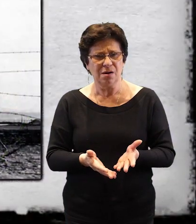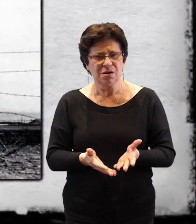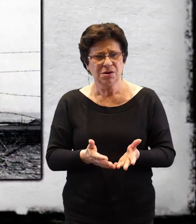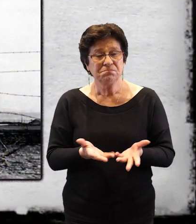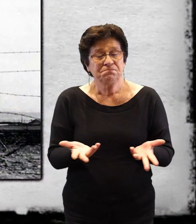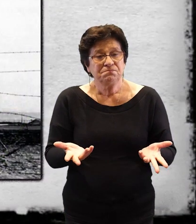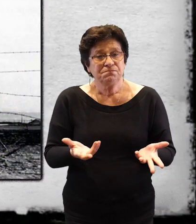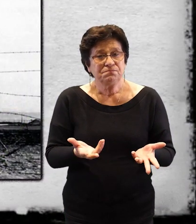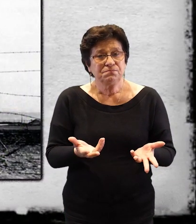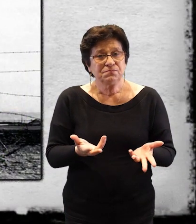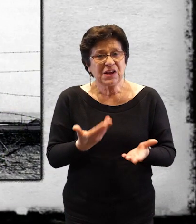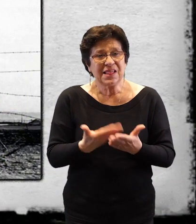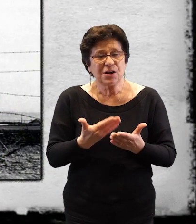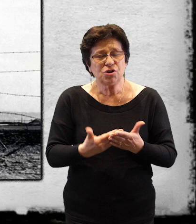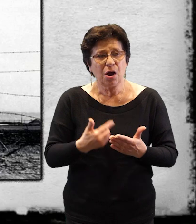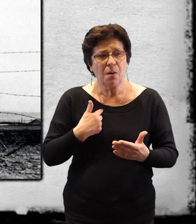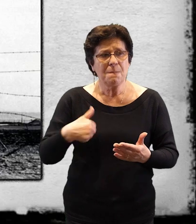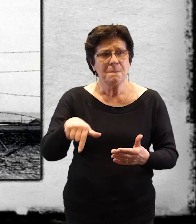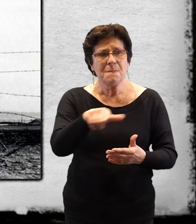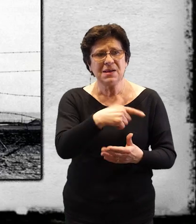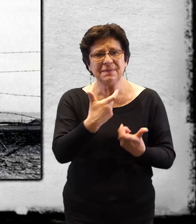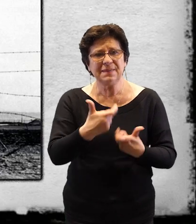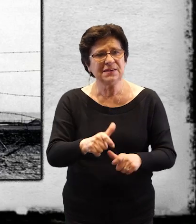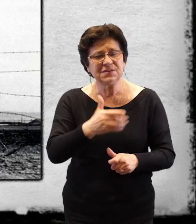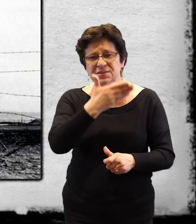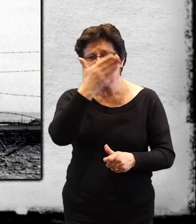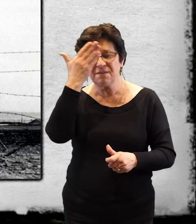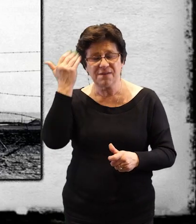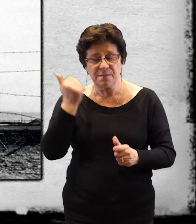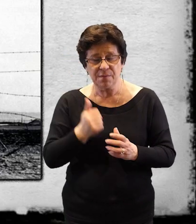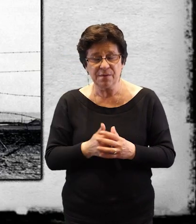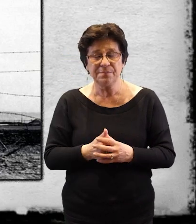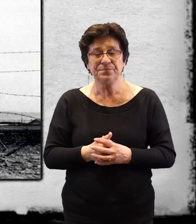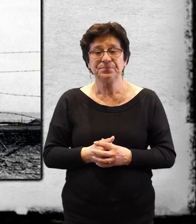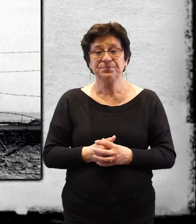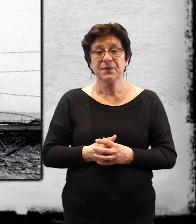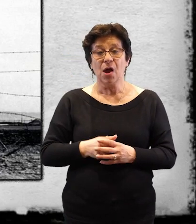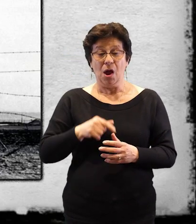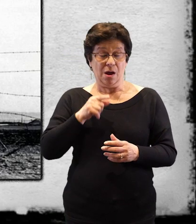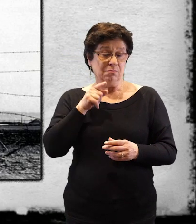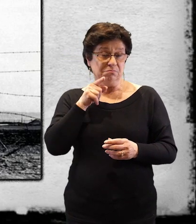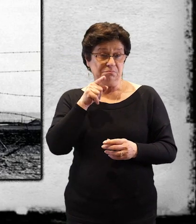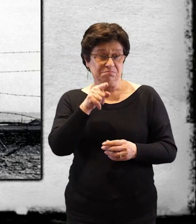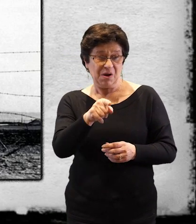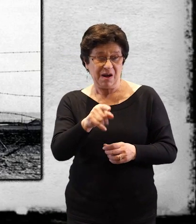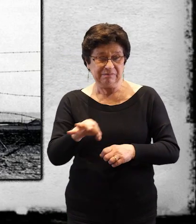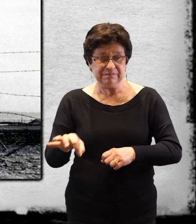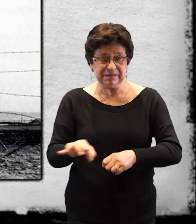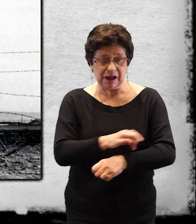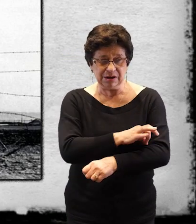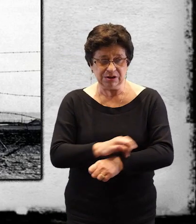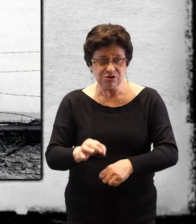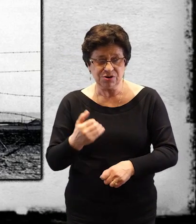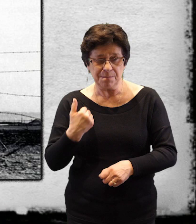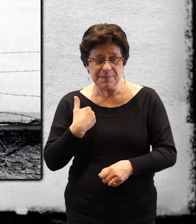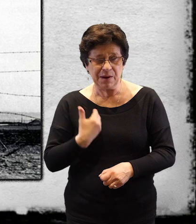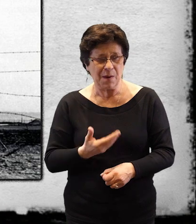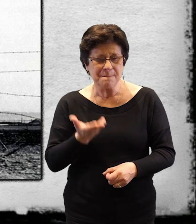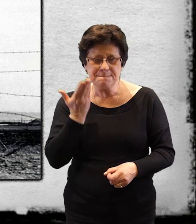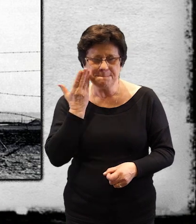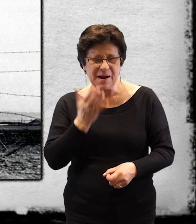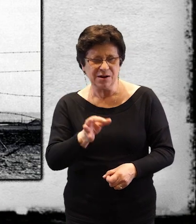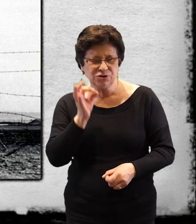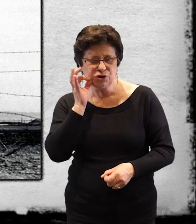wiemy? No, teza była prosta. Te konstrukcje były tak zaawansowane technicznie, że pod koniec wojny